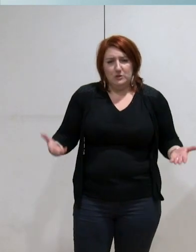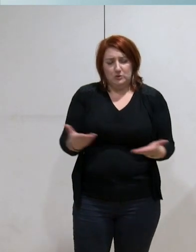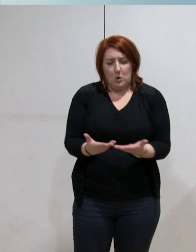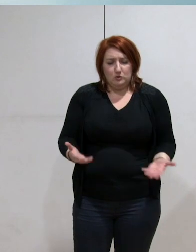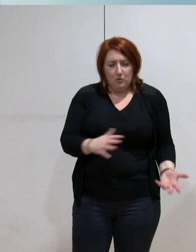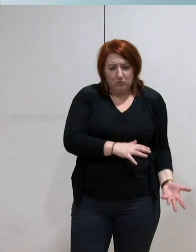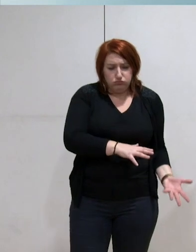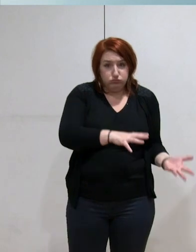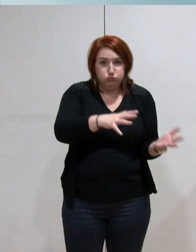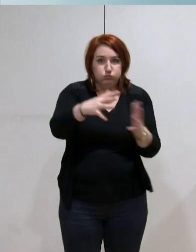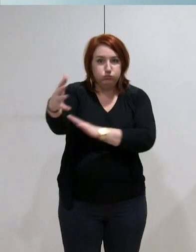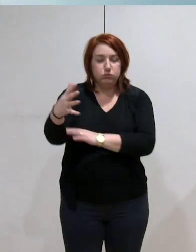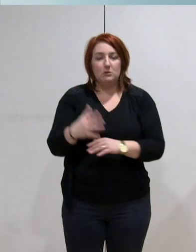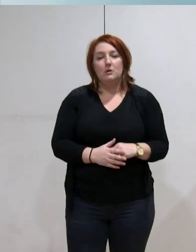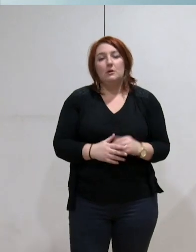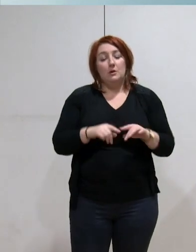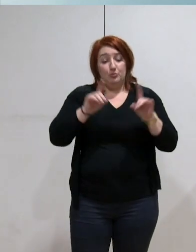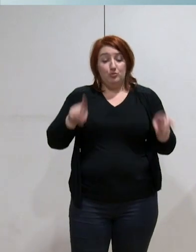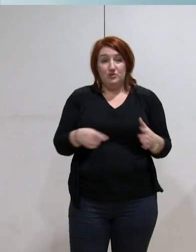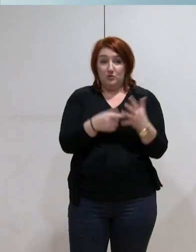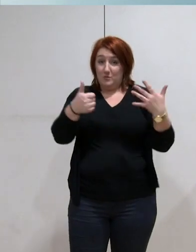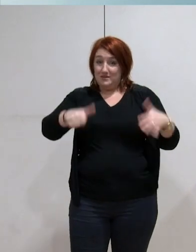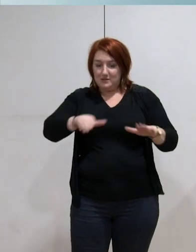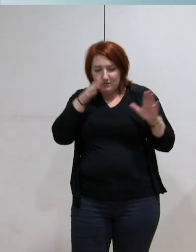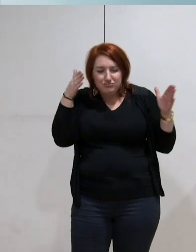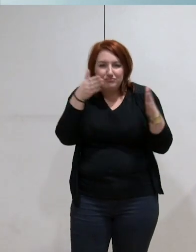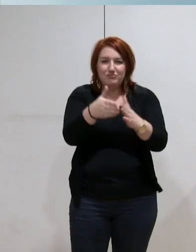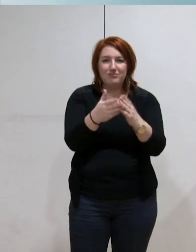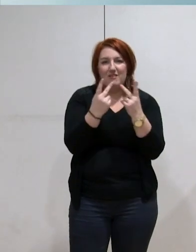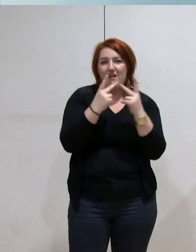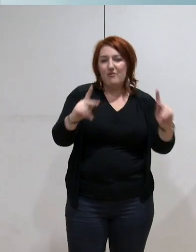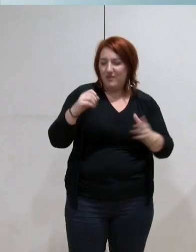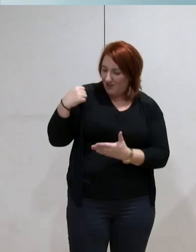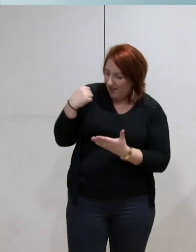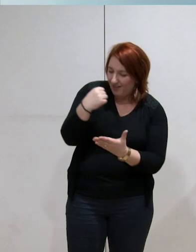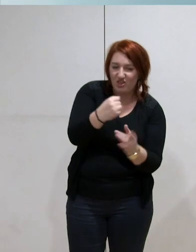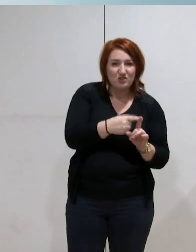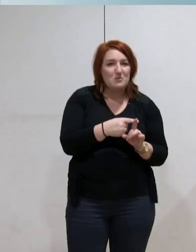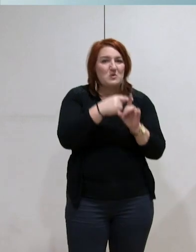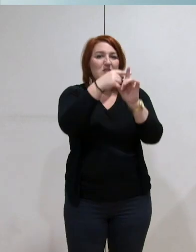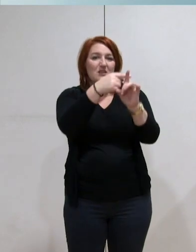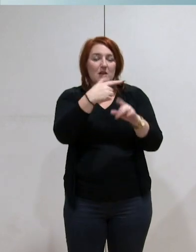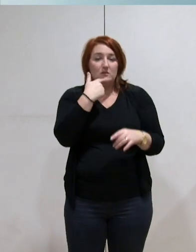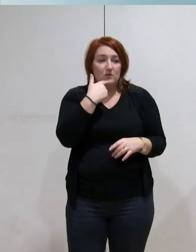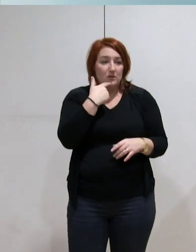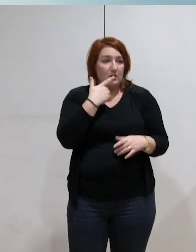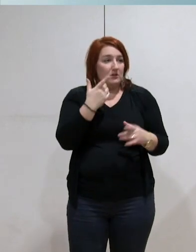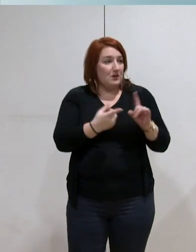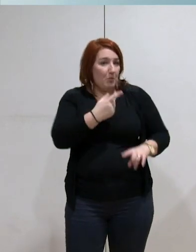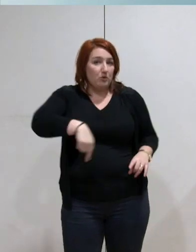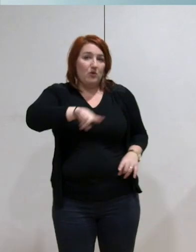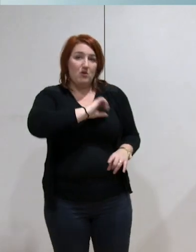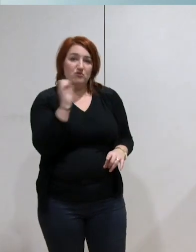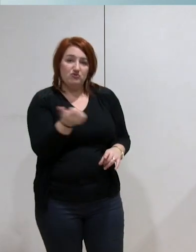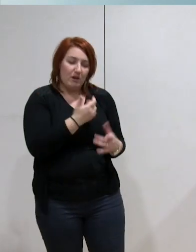budget 2016 se concentre ce que la ville sa faire de mieux permettre à tous de bien vivre son quotidien de pouvoir compter sur sa commune pour aller de